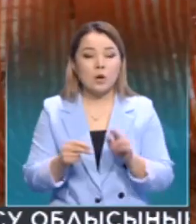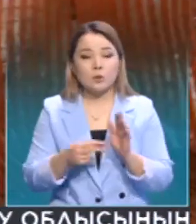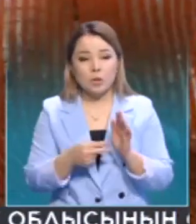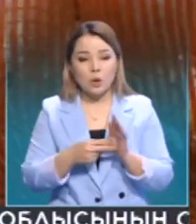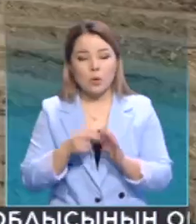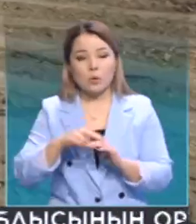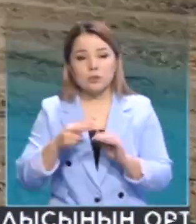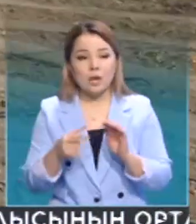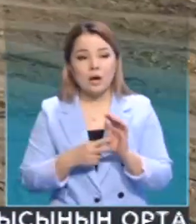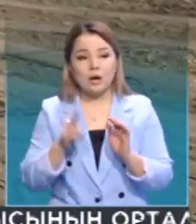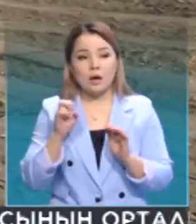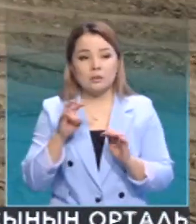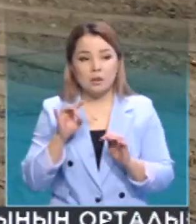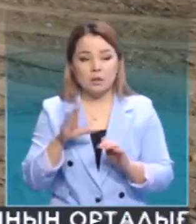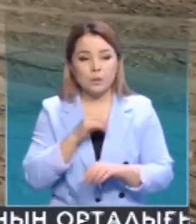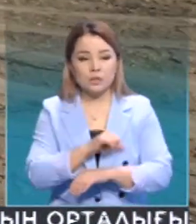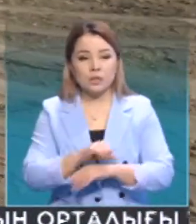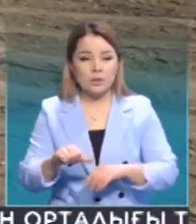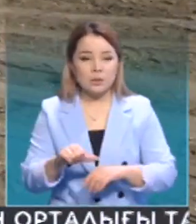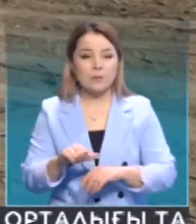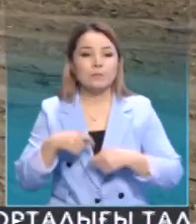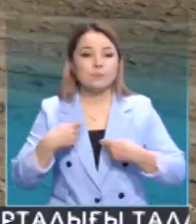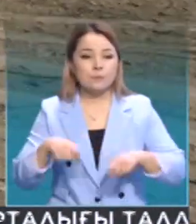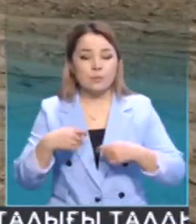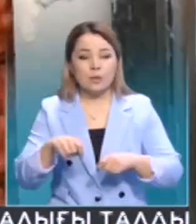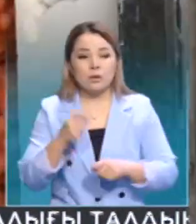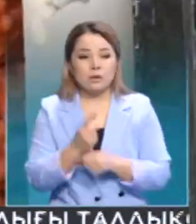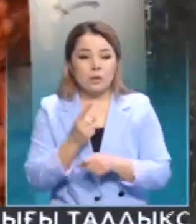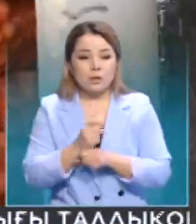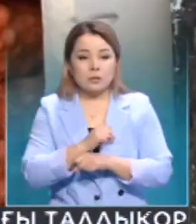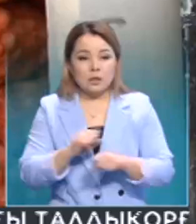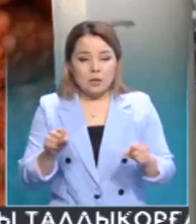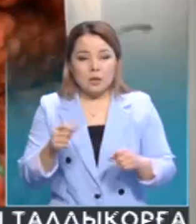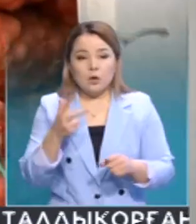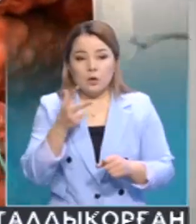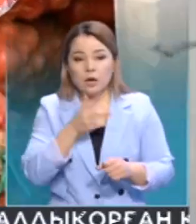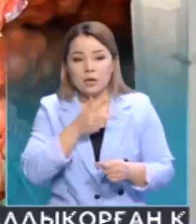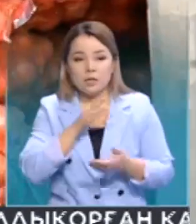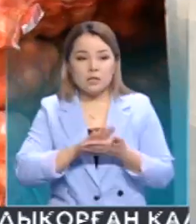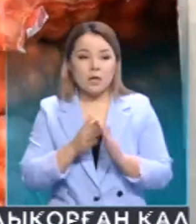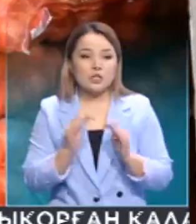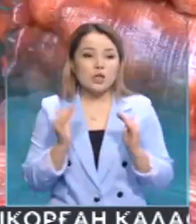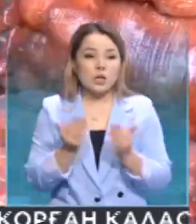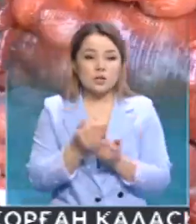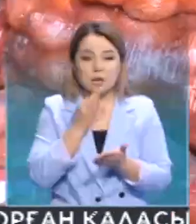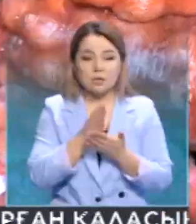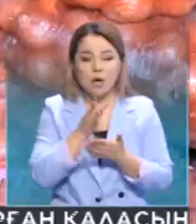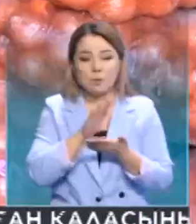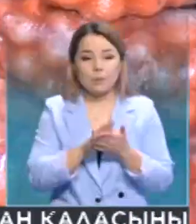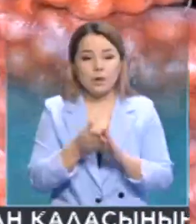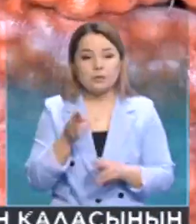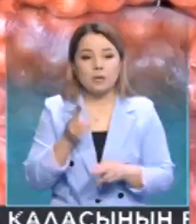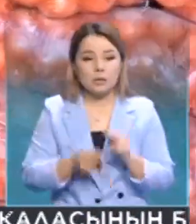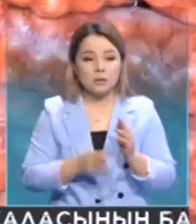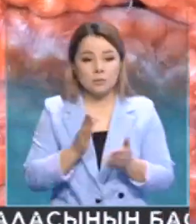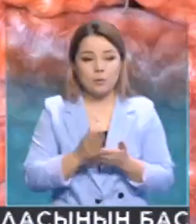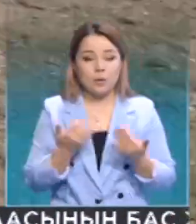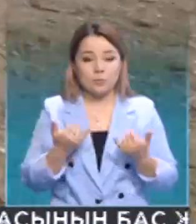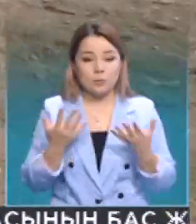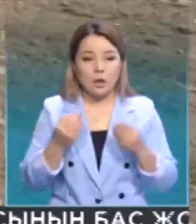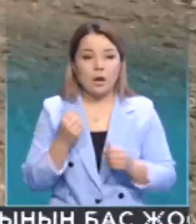министрлік 17 қаңтарда шетелге пияз сатуға 3 айлық шектеу қойған. Бүгінгі межелі уақыт бітті. Айта